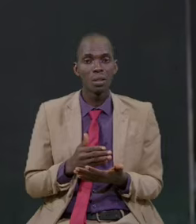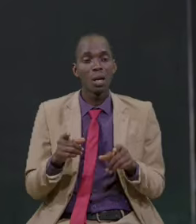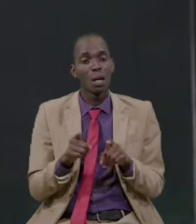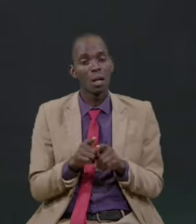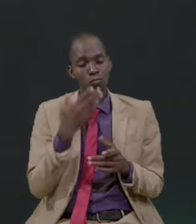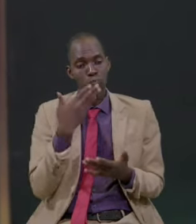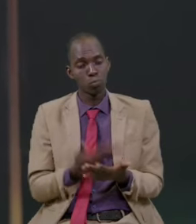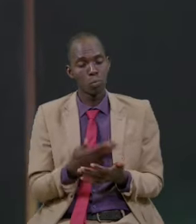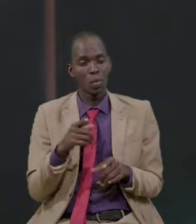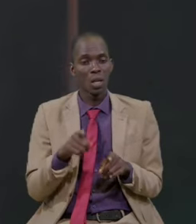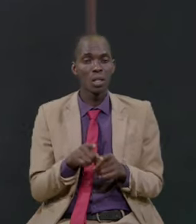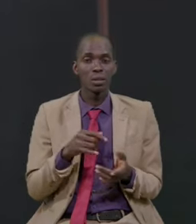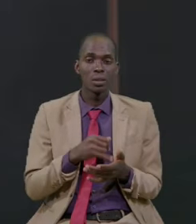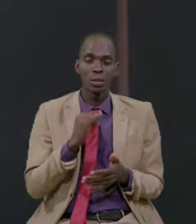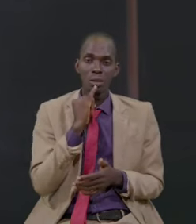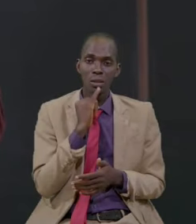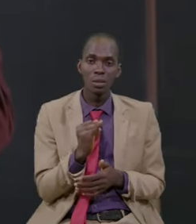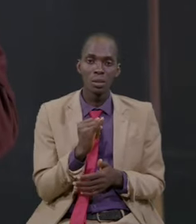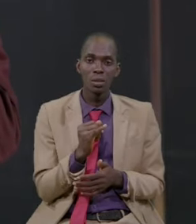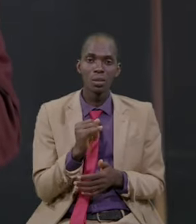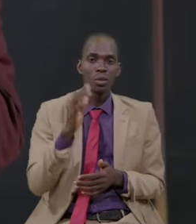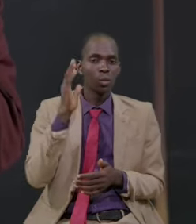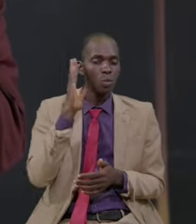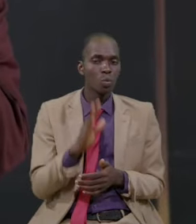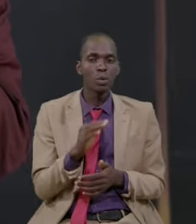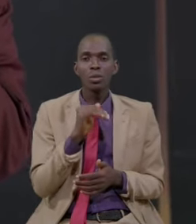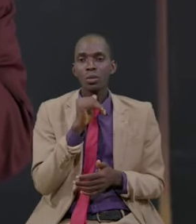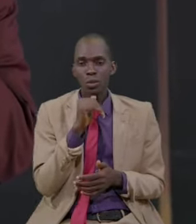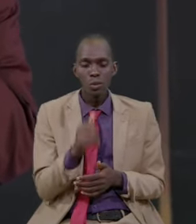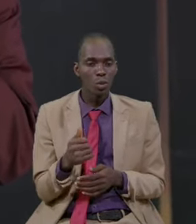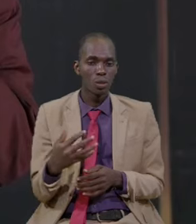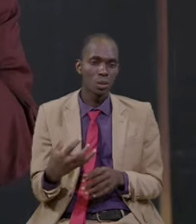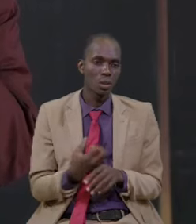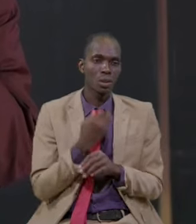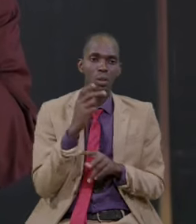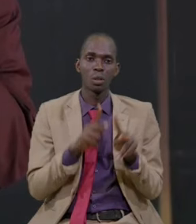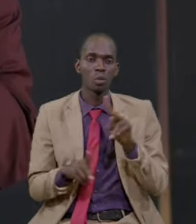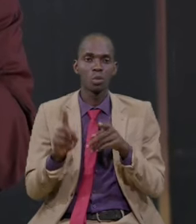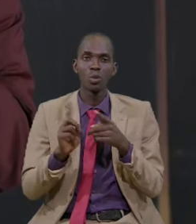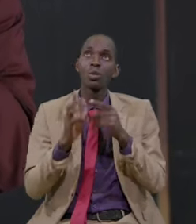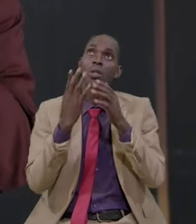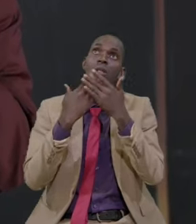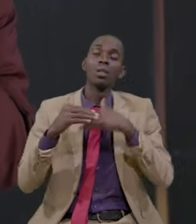soit, ne va pas amener les gens au ciel.